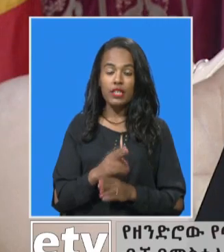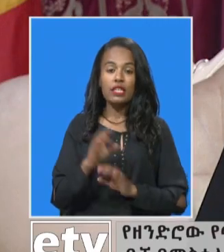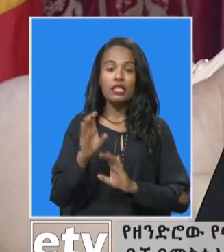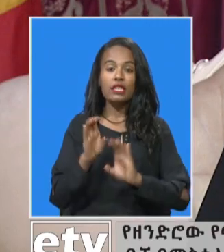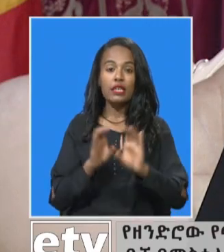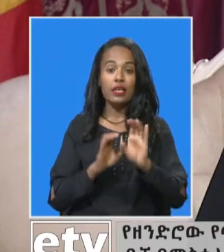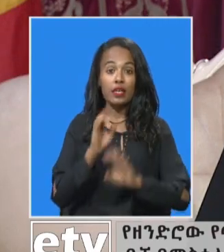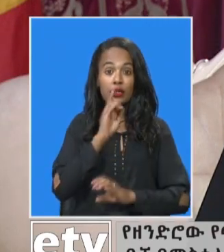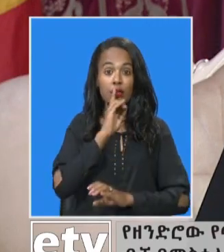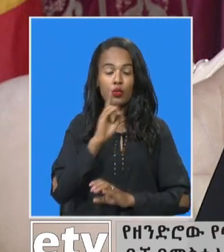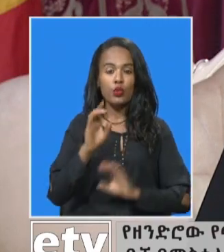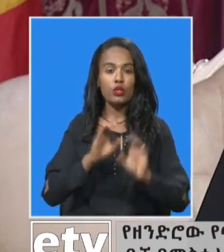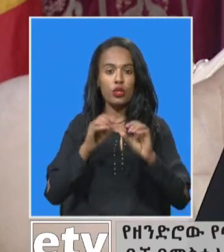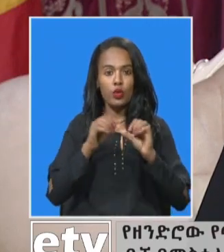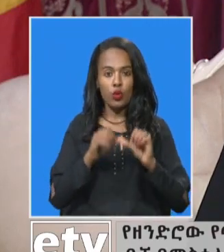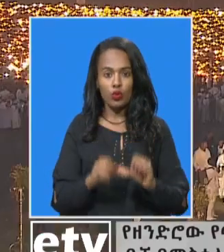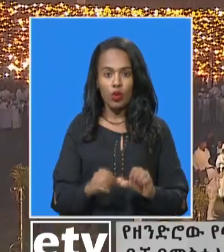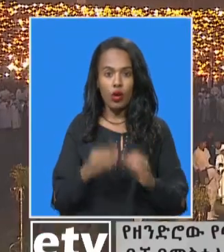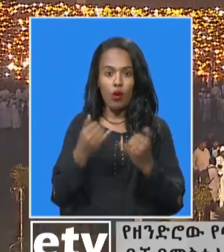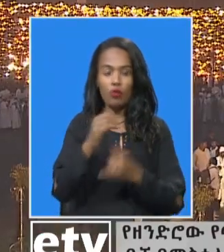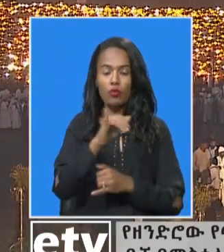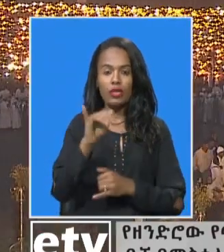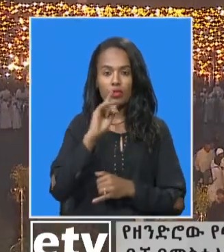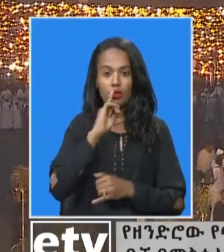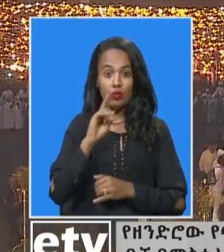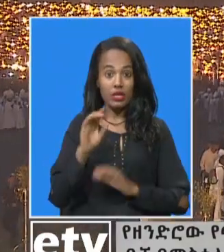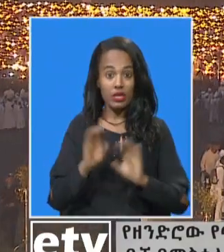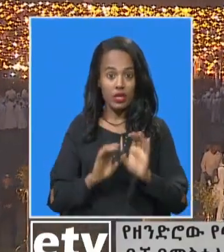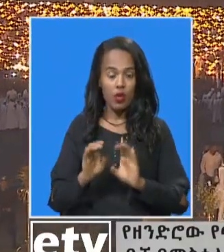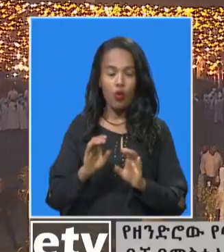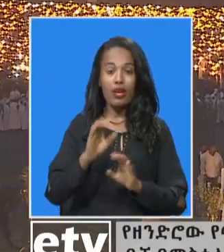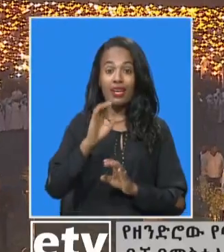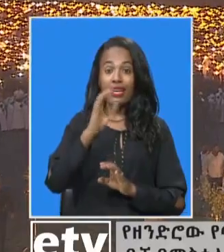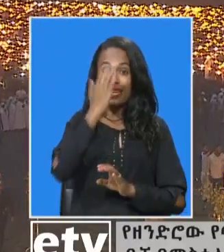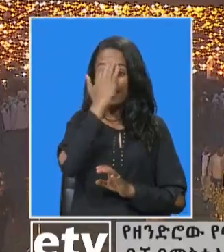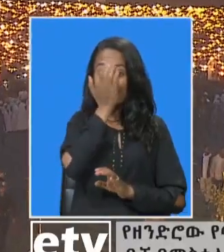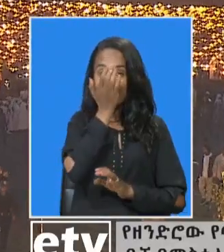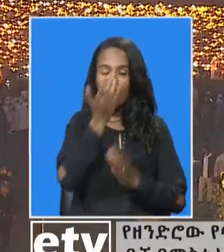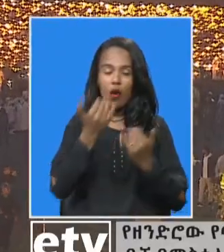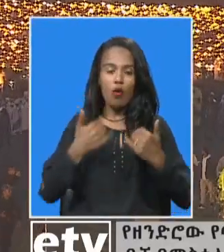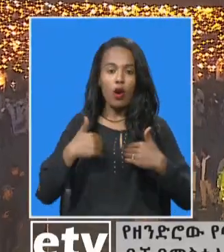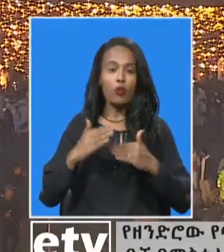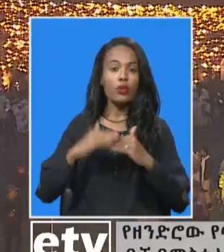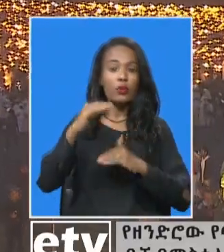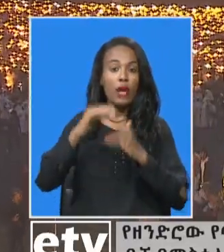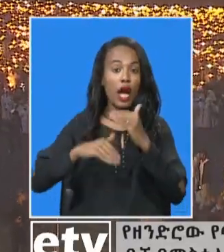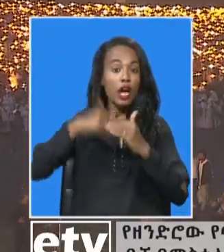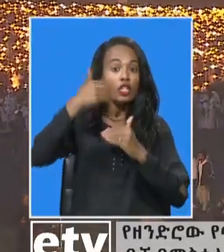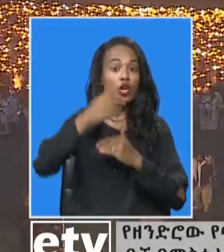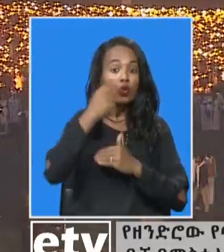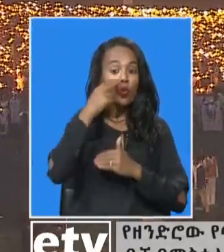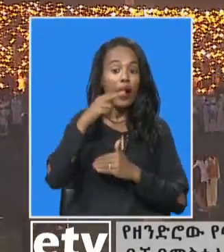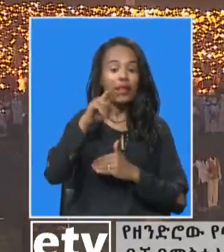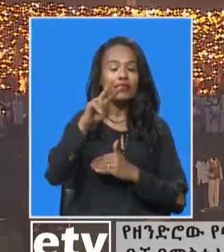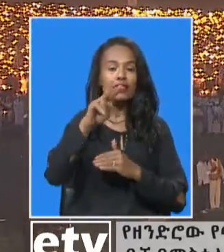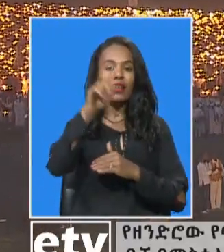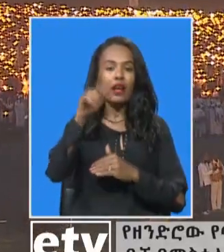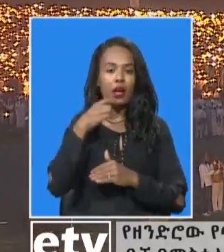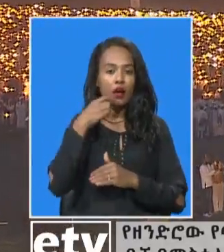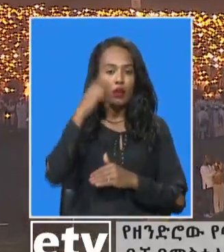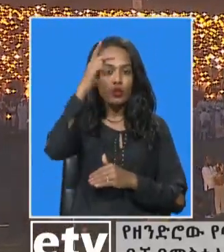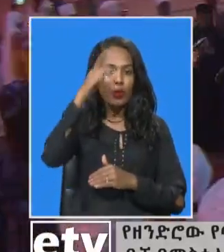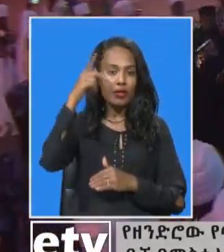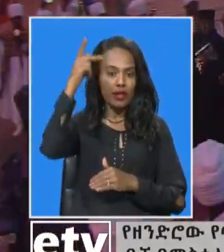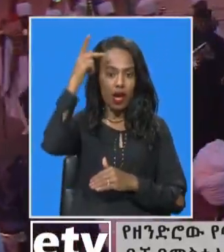እንዲካሄድ ተደርጎ ሲደረግ ቆይቷል። አሁንም እንደዚህ ሆኖ የሚደረግ ክርስትና አሁን ካሉበት በላይ አሻግሮ ማየትን ይጠይቃል ያሉት ፓትርያርክ ብፁዕ